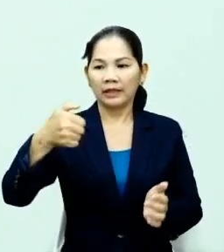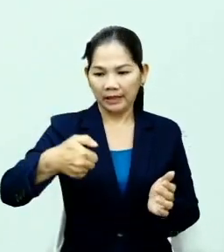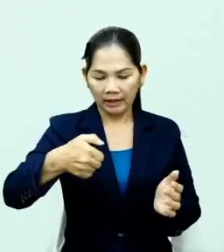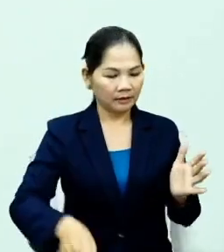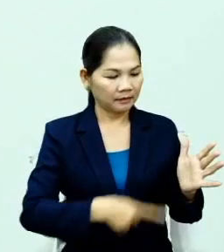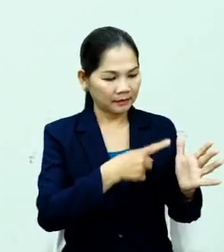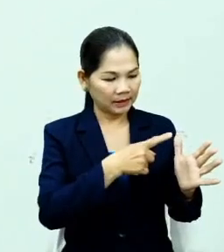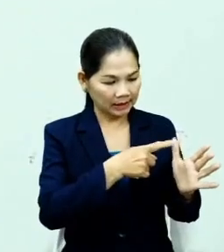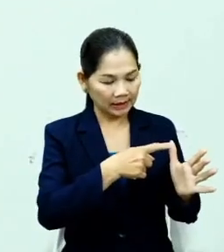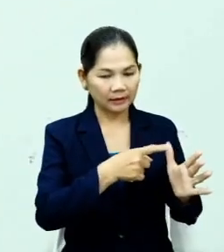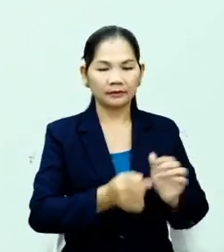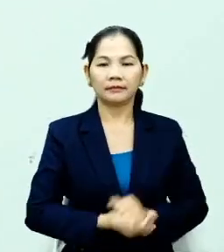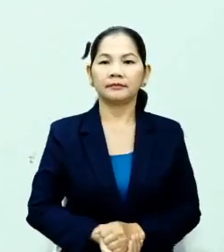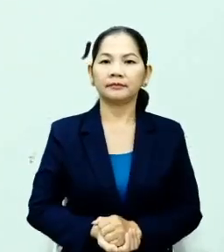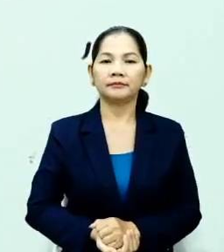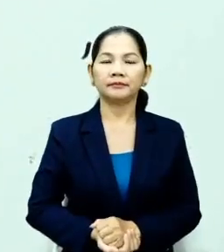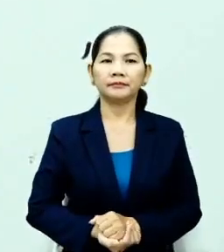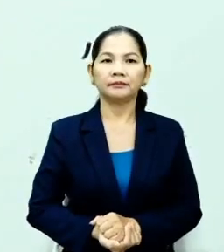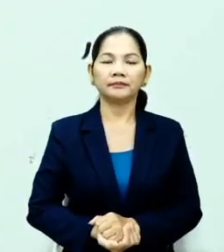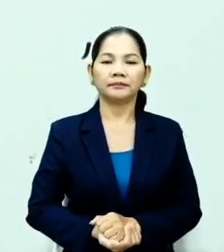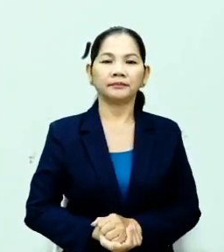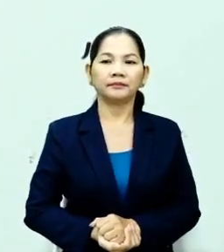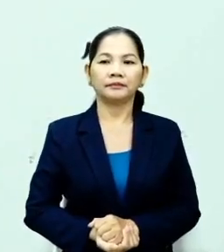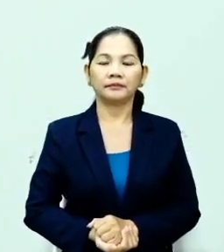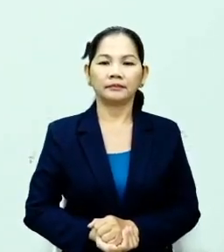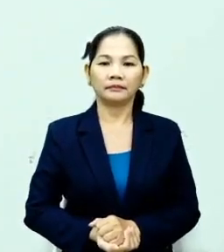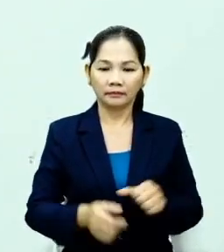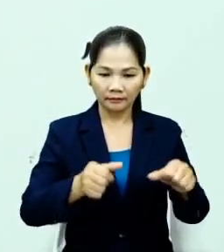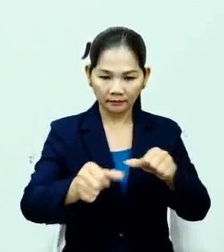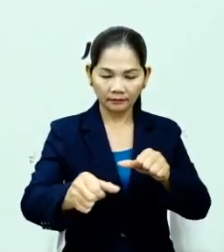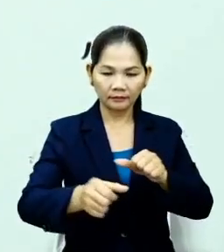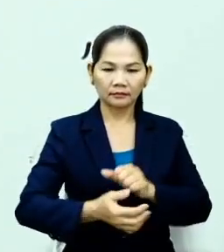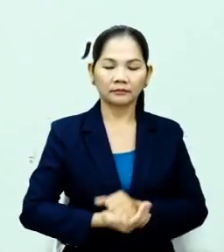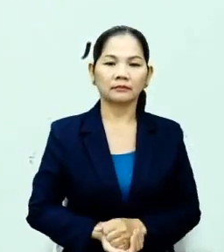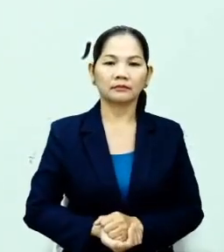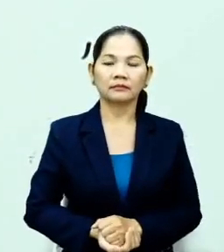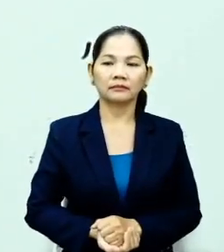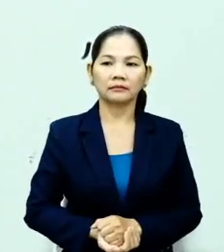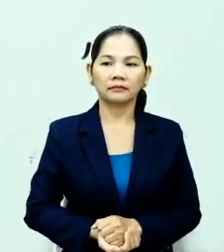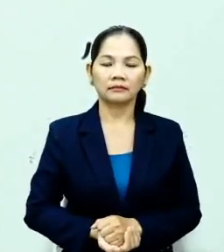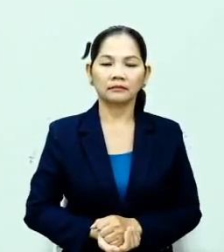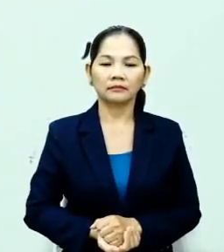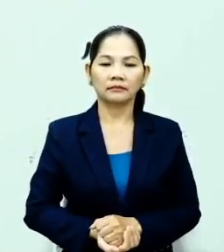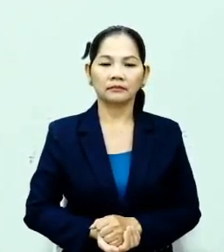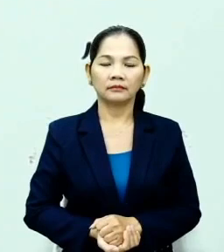ý mình nia cha xiếc bánh to con